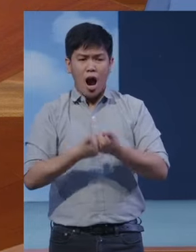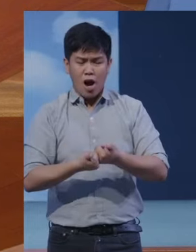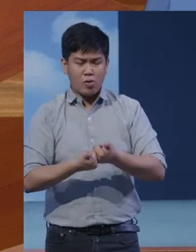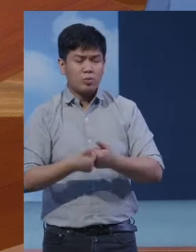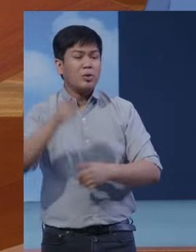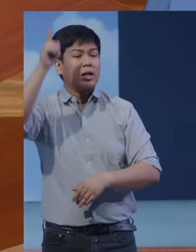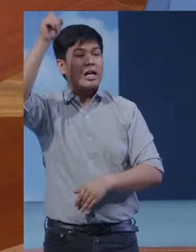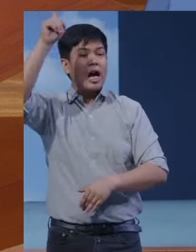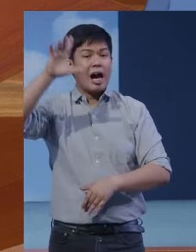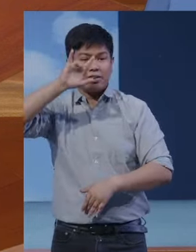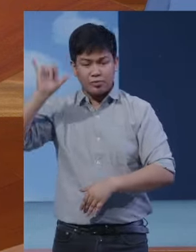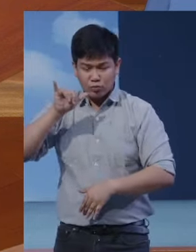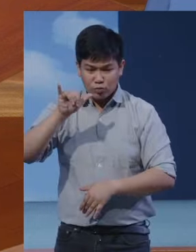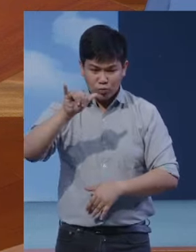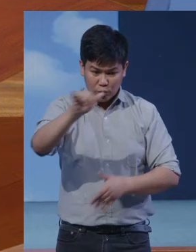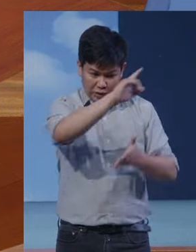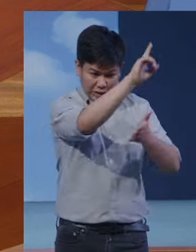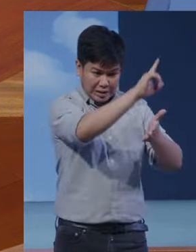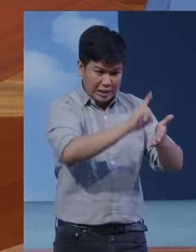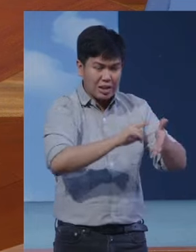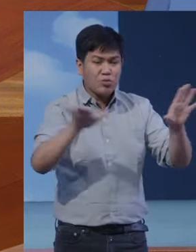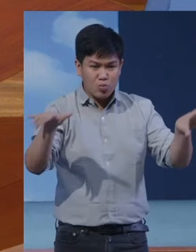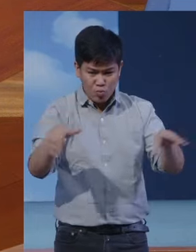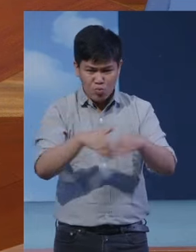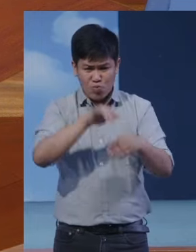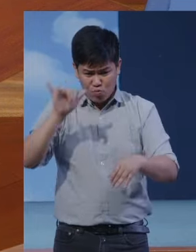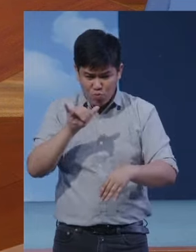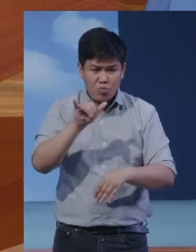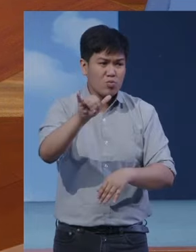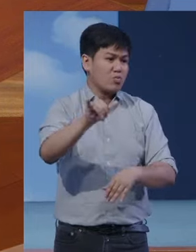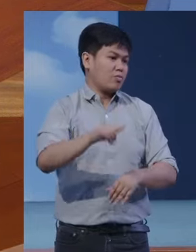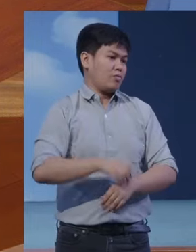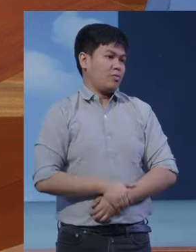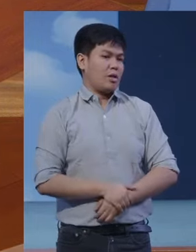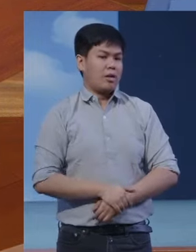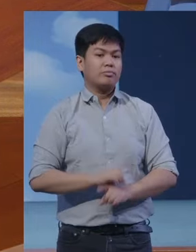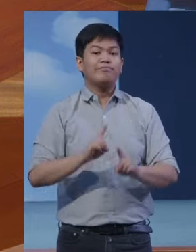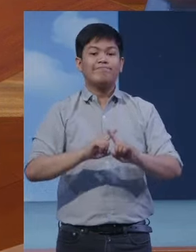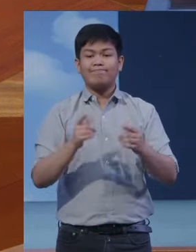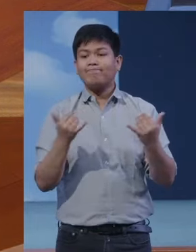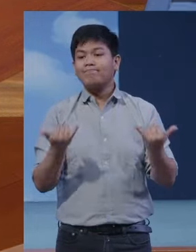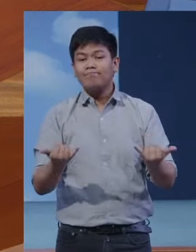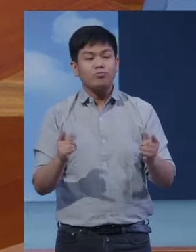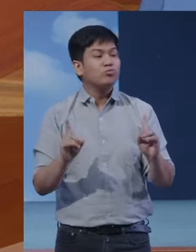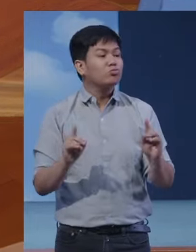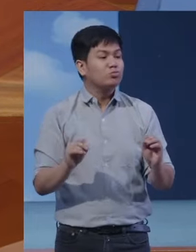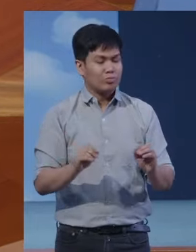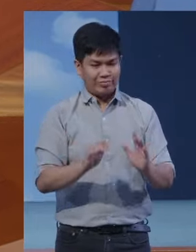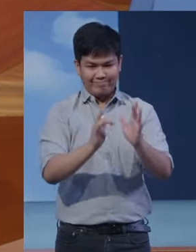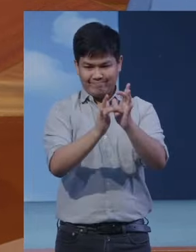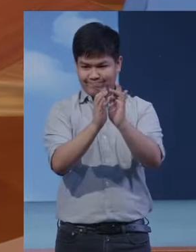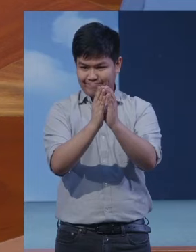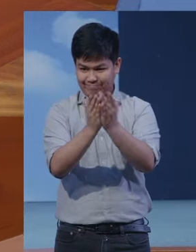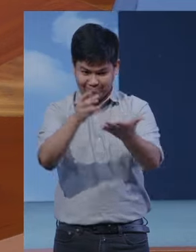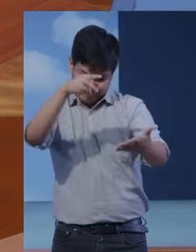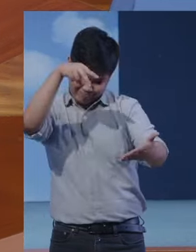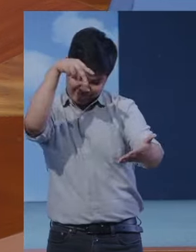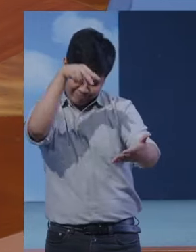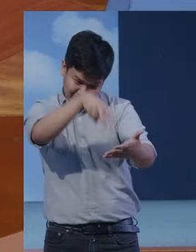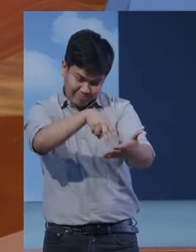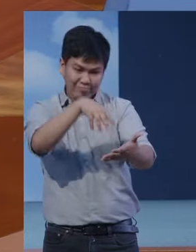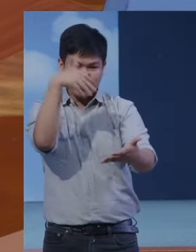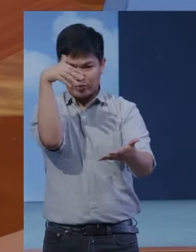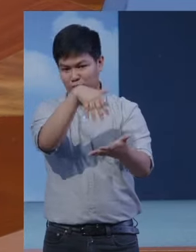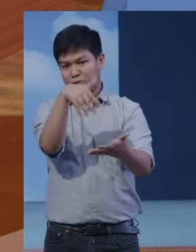disenyo ng Diyos para sa pag-aasawa Buksan po ninyo ang inyong mga Bibliya kung hawak pa rin po ninyo